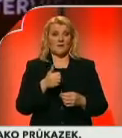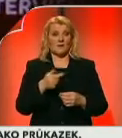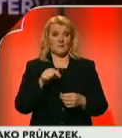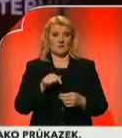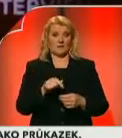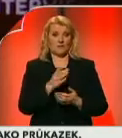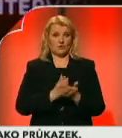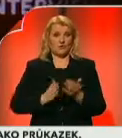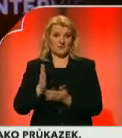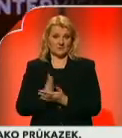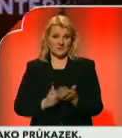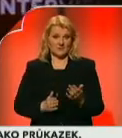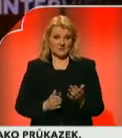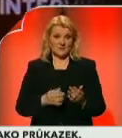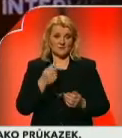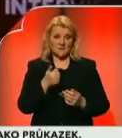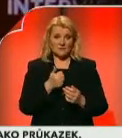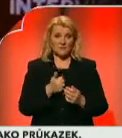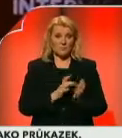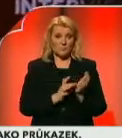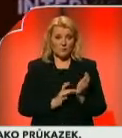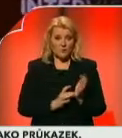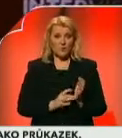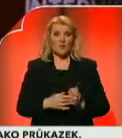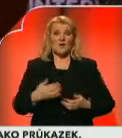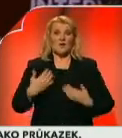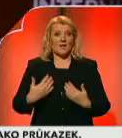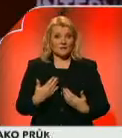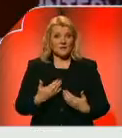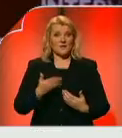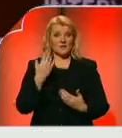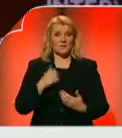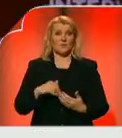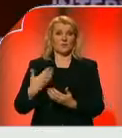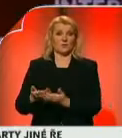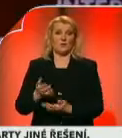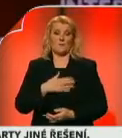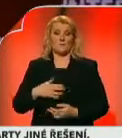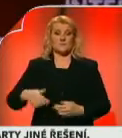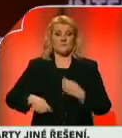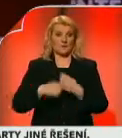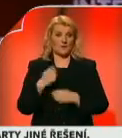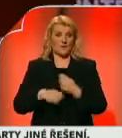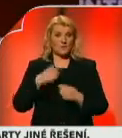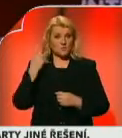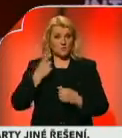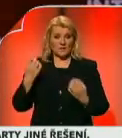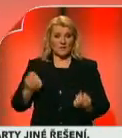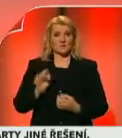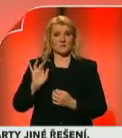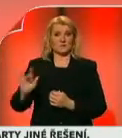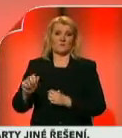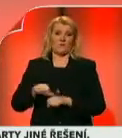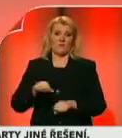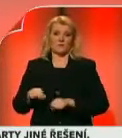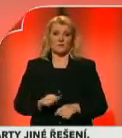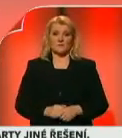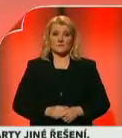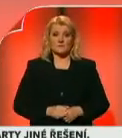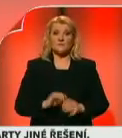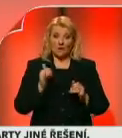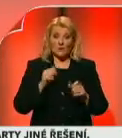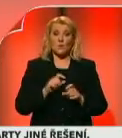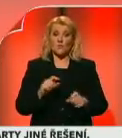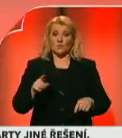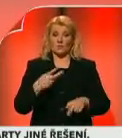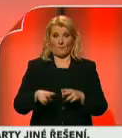jedna z těch pasáží, k tomu směřoval jeden z těch bodů, které dnes předkládala ministryně práce a sociálních věcí na vládě. Ano, právě protože napravovala ty